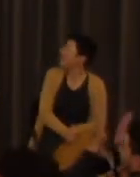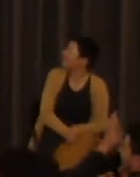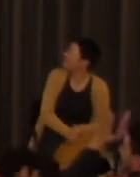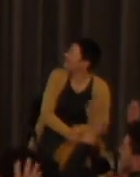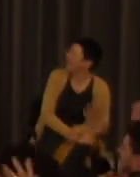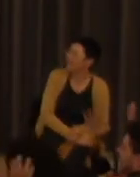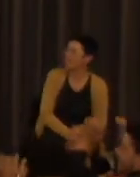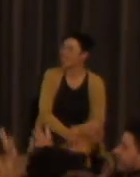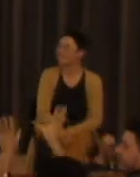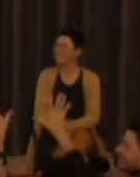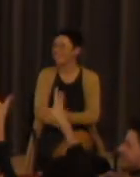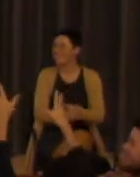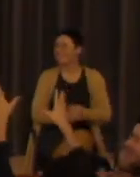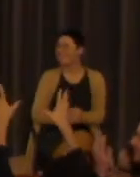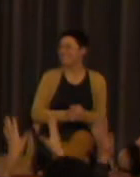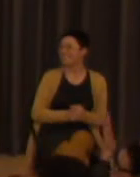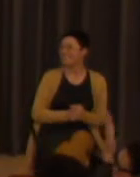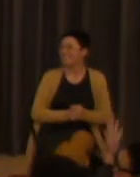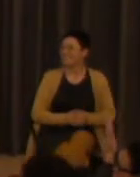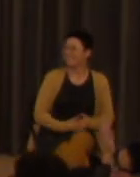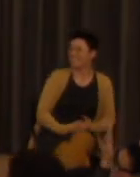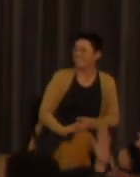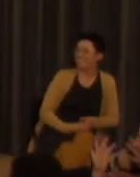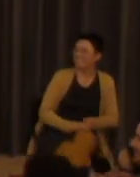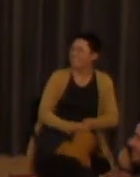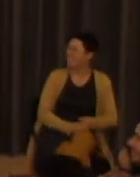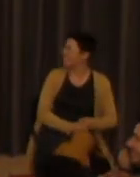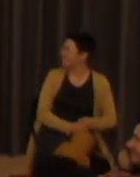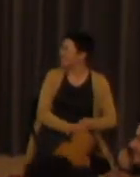Doncs ara comencem.